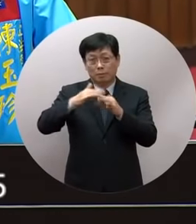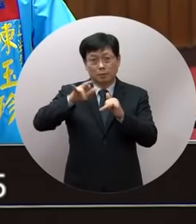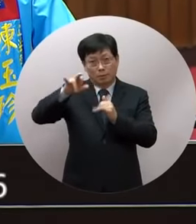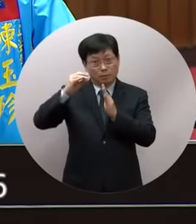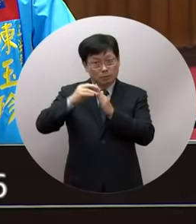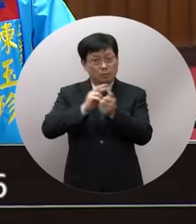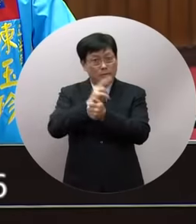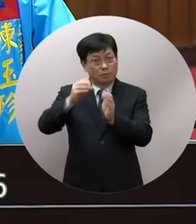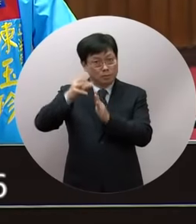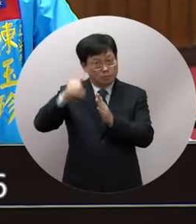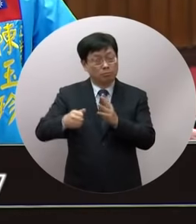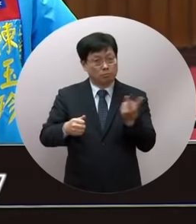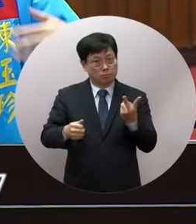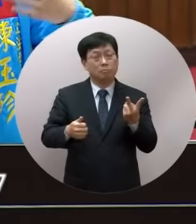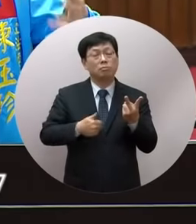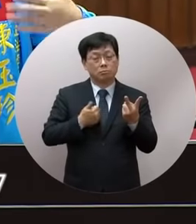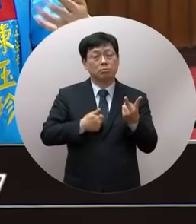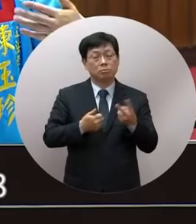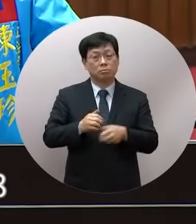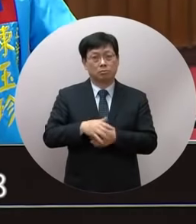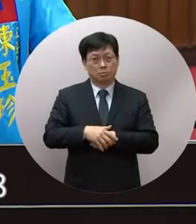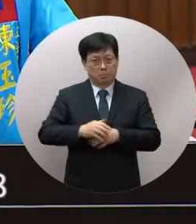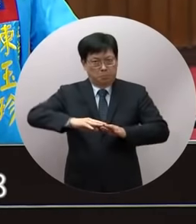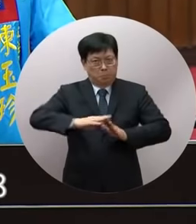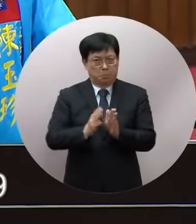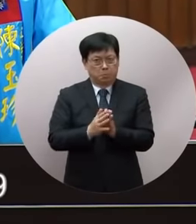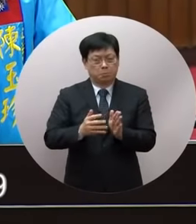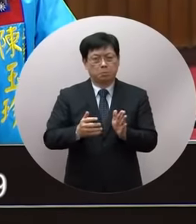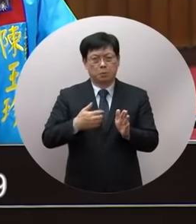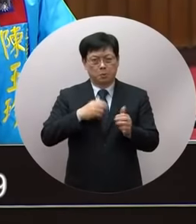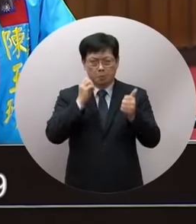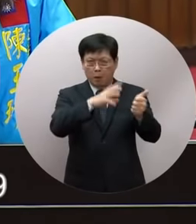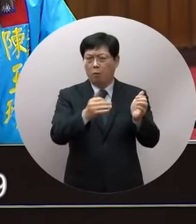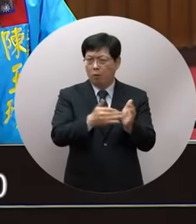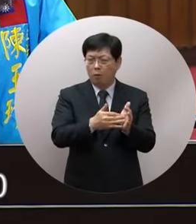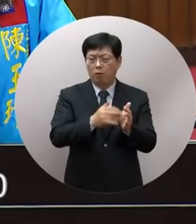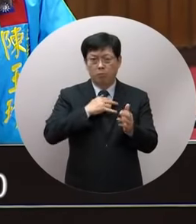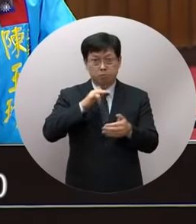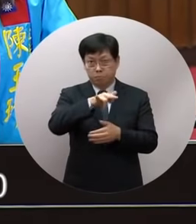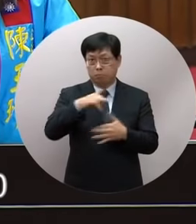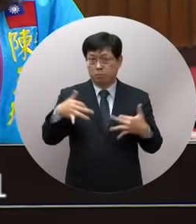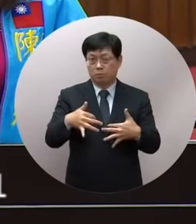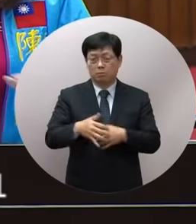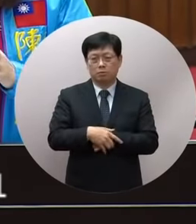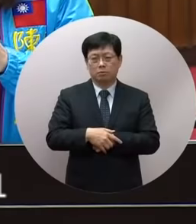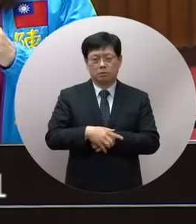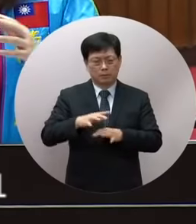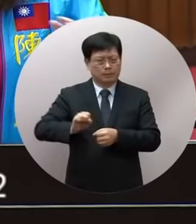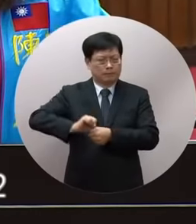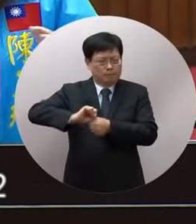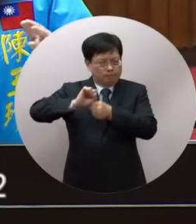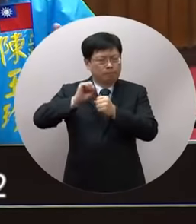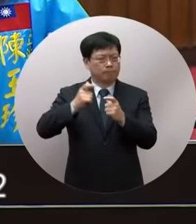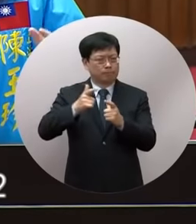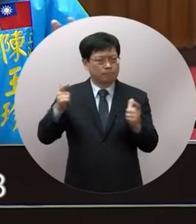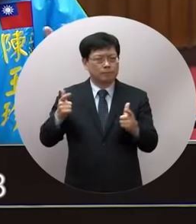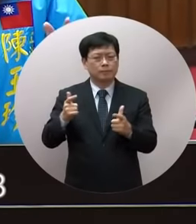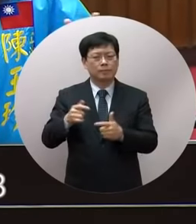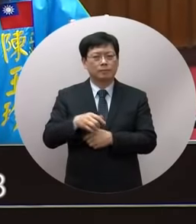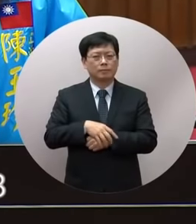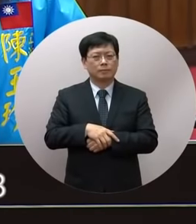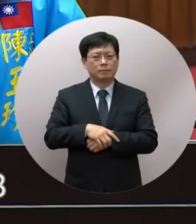这个林局长哦，事实上有很及时的哦，因为我们反映这个飞机的问题嘛哈，现在有开始扩大这